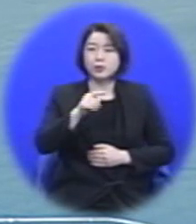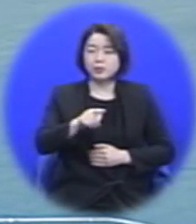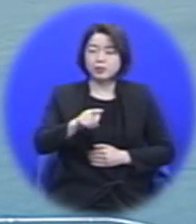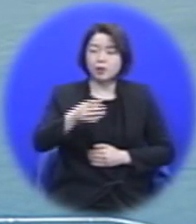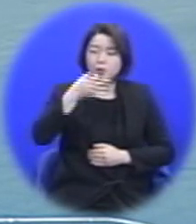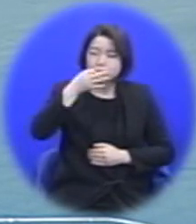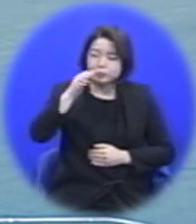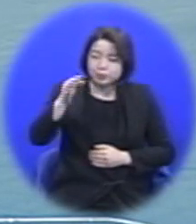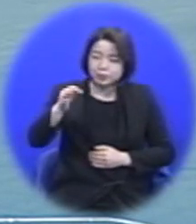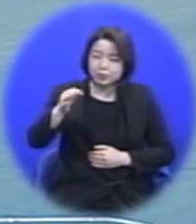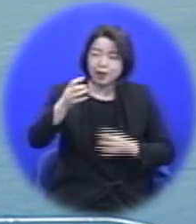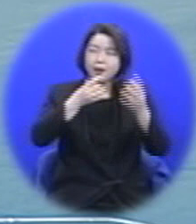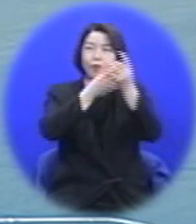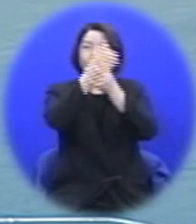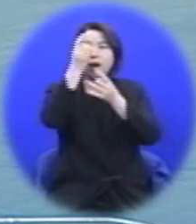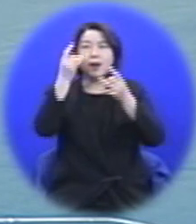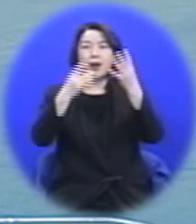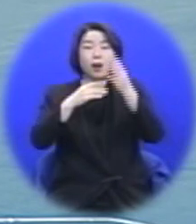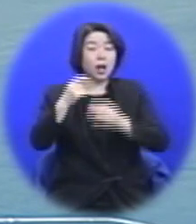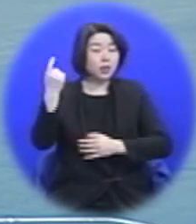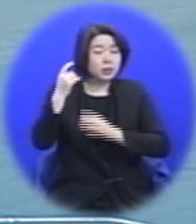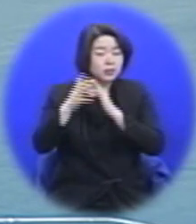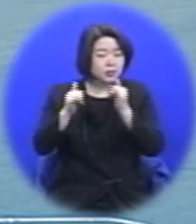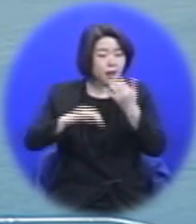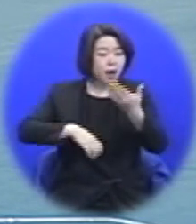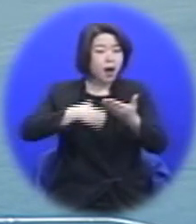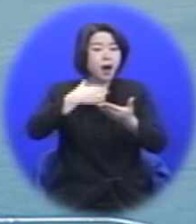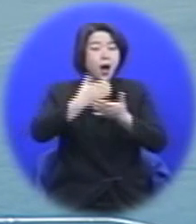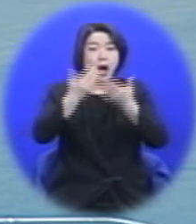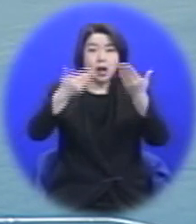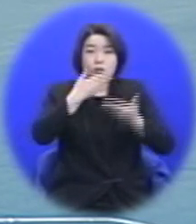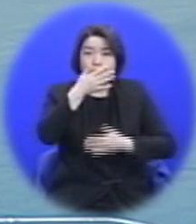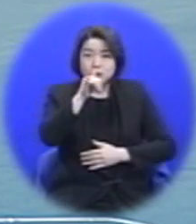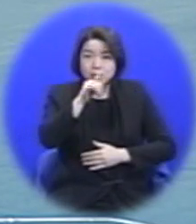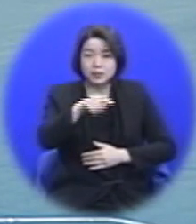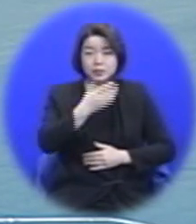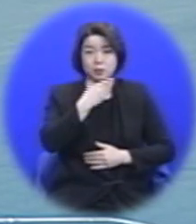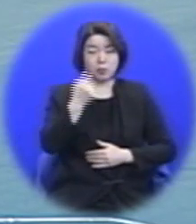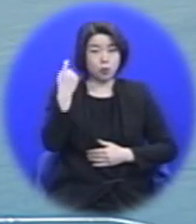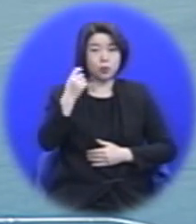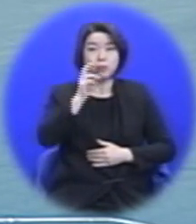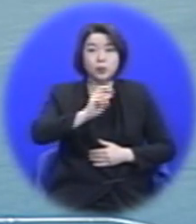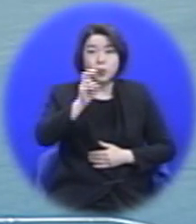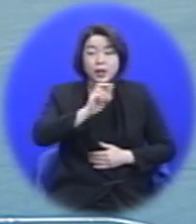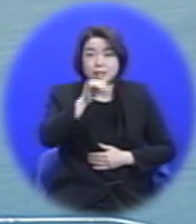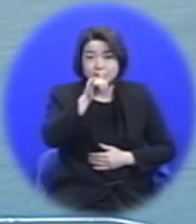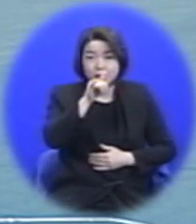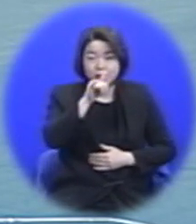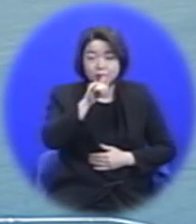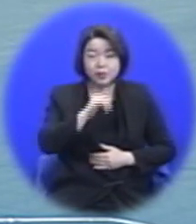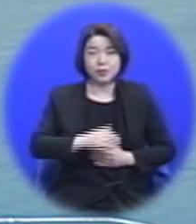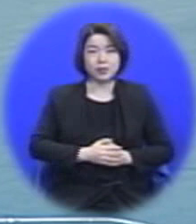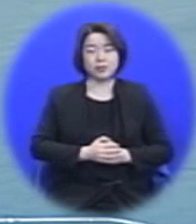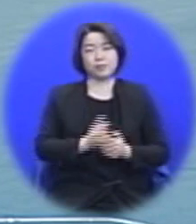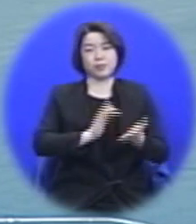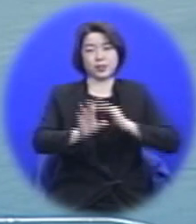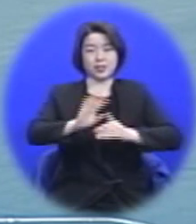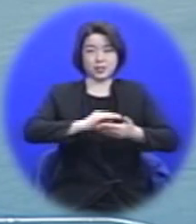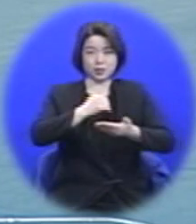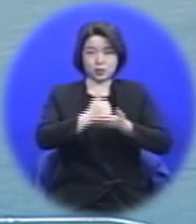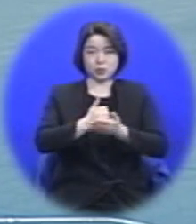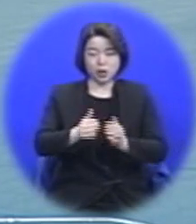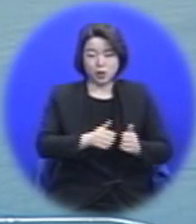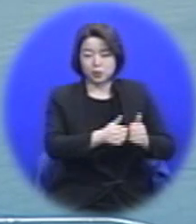황홀하고 듣는 사람들이 감동을 받을 수 있는 그 복음의 노래가 있습니까? 예수 그리스도와